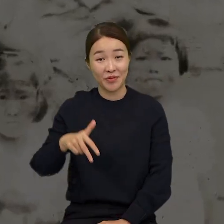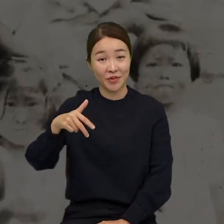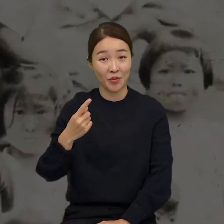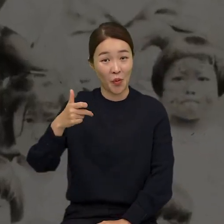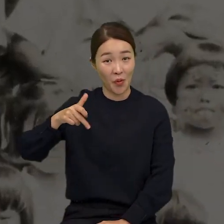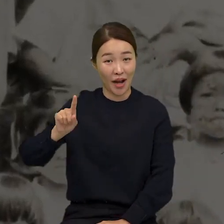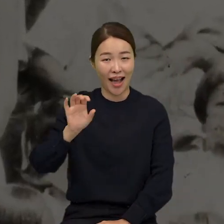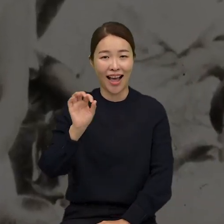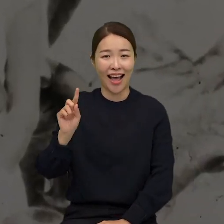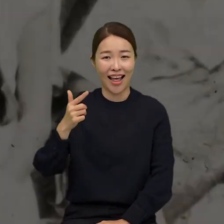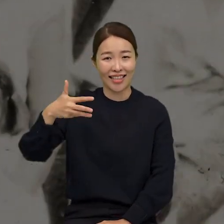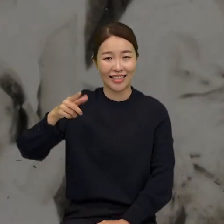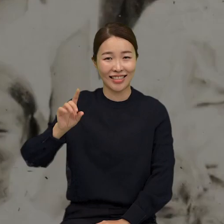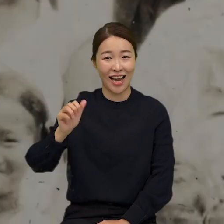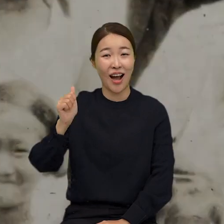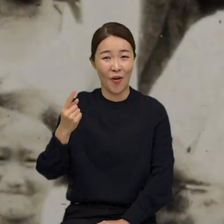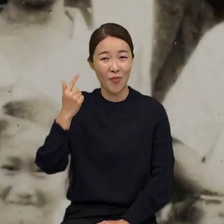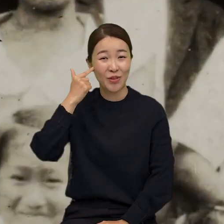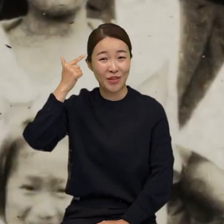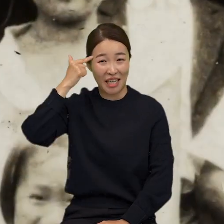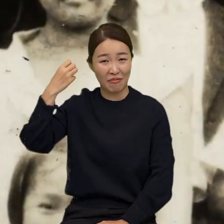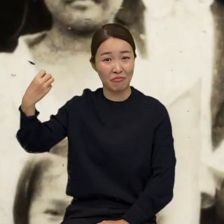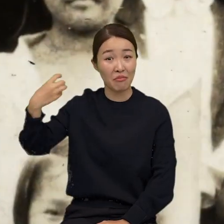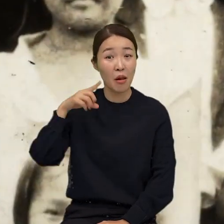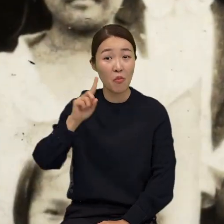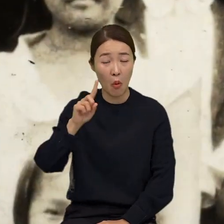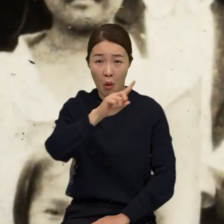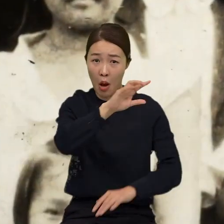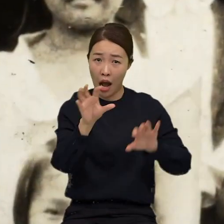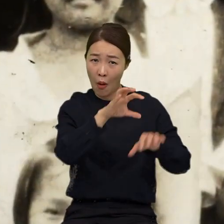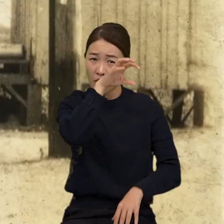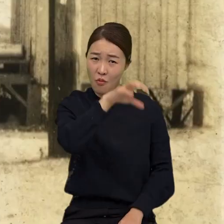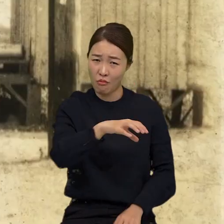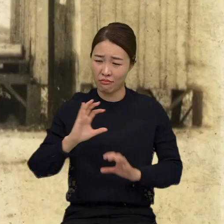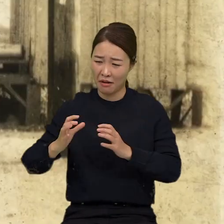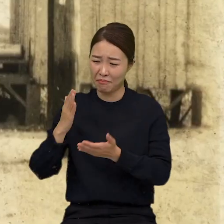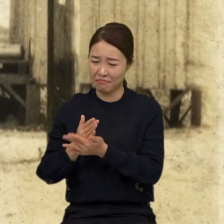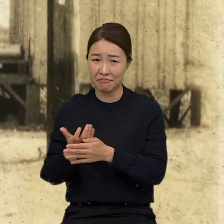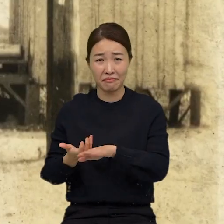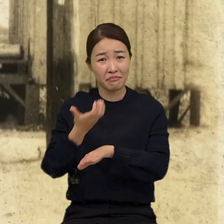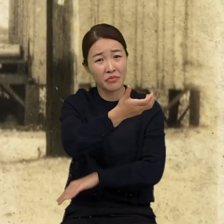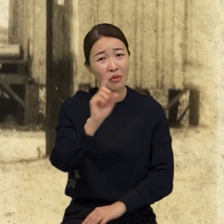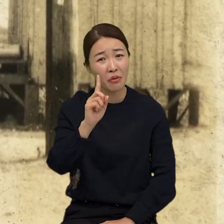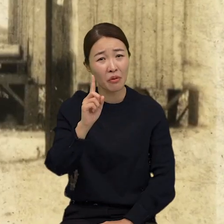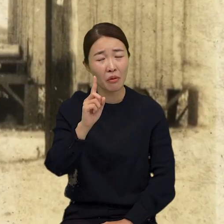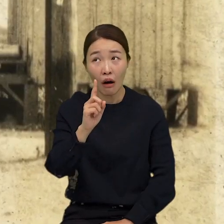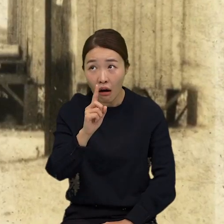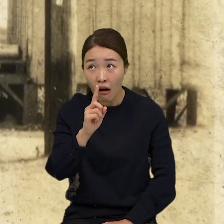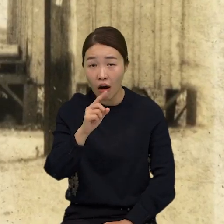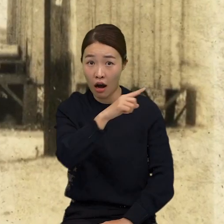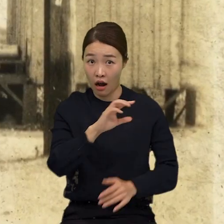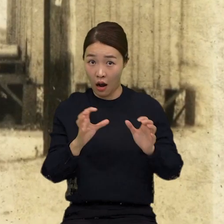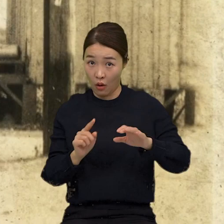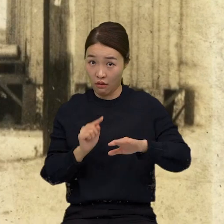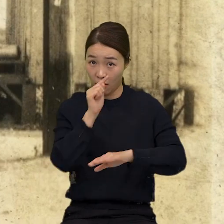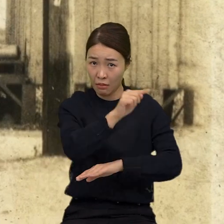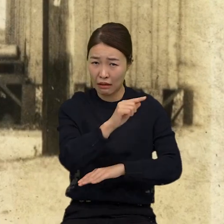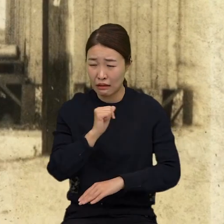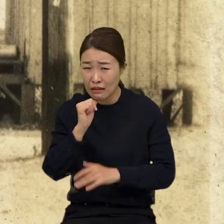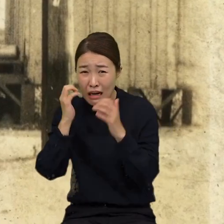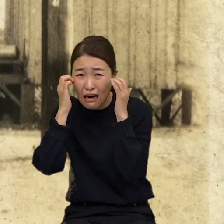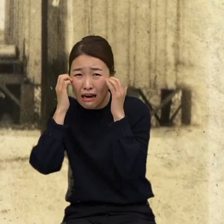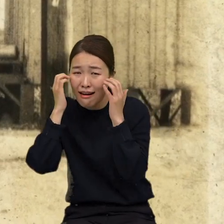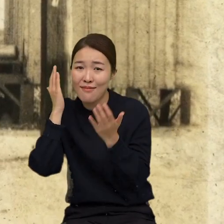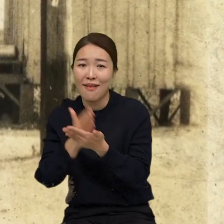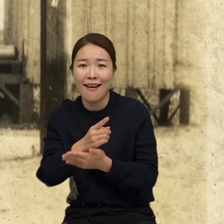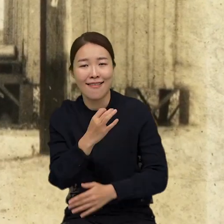그때 조카 안창호 목사가 하와이 이민 이야기를 꺼냈다. 하와이에 가면 가난에서 벗어날 수